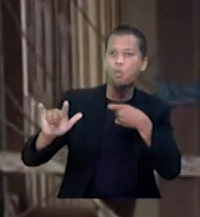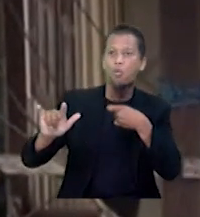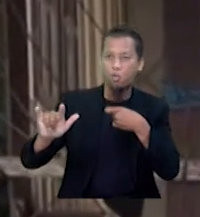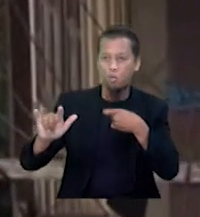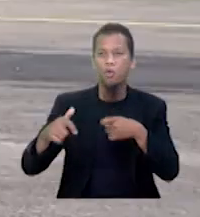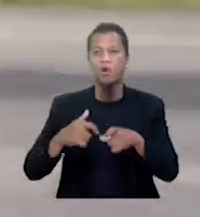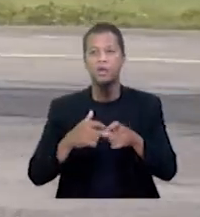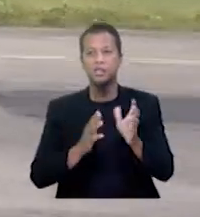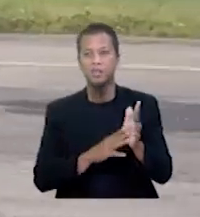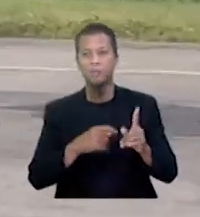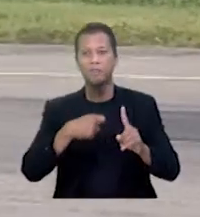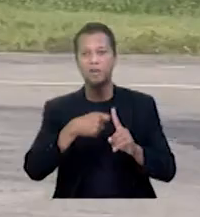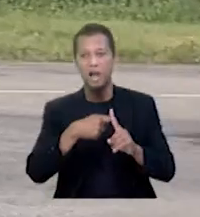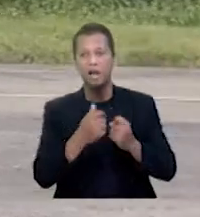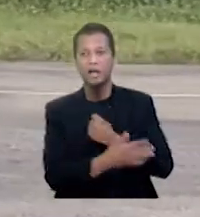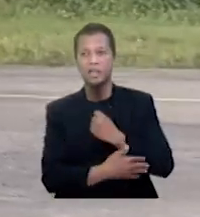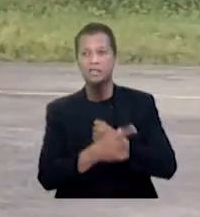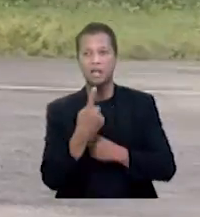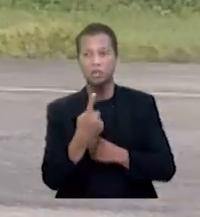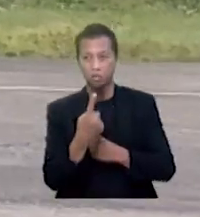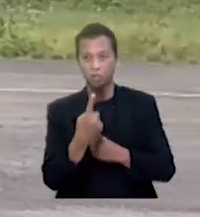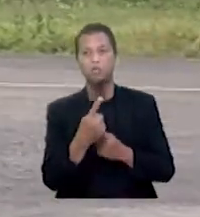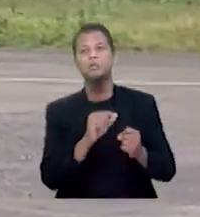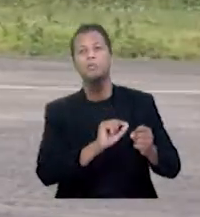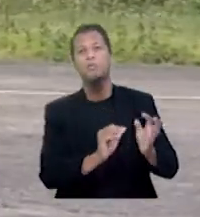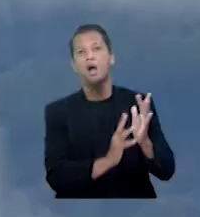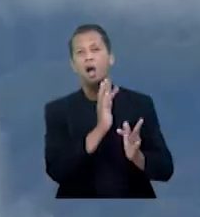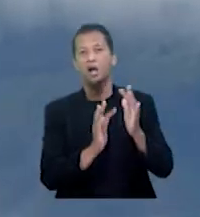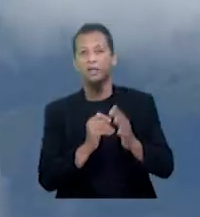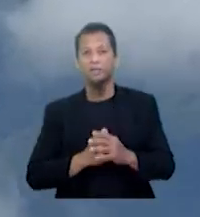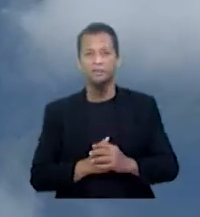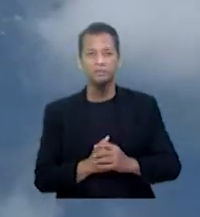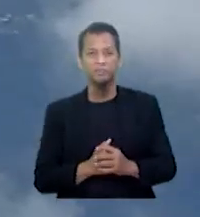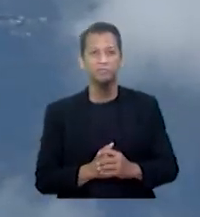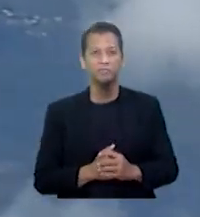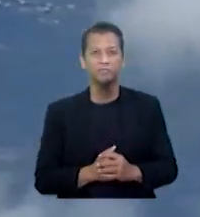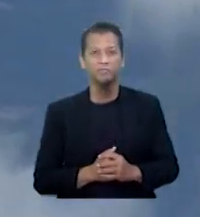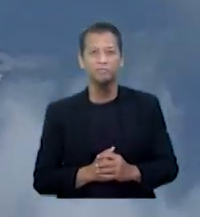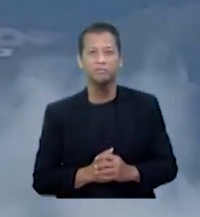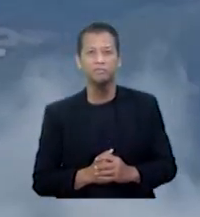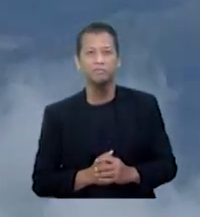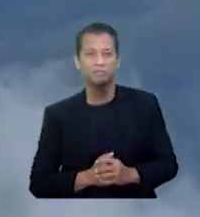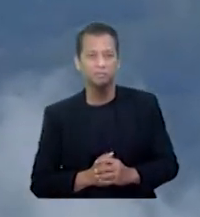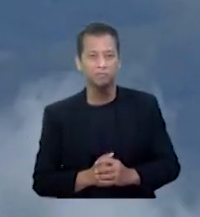Oksibil. Dari Kabupaten Pegunungan Bintang, Papua Pegunungan, Omega Batkorumbawa, iNews, melaporkan.